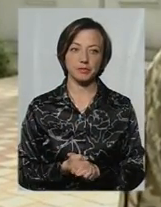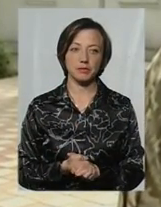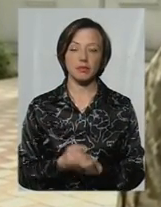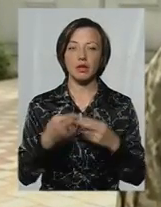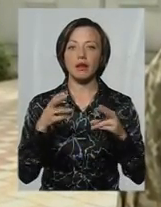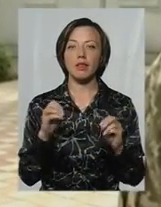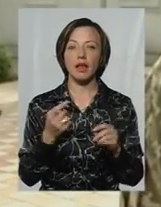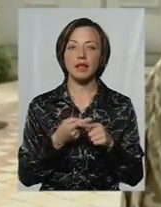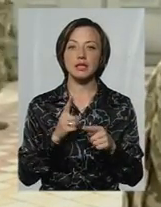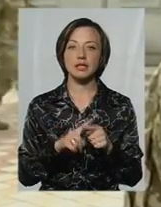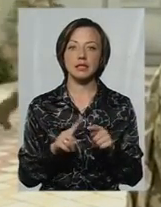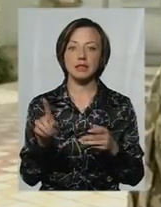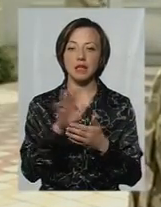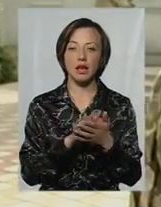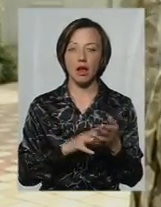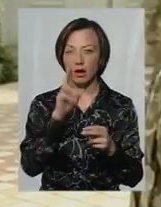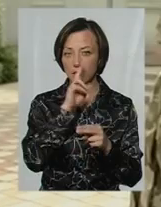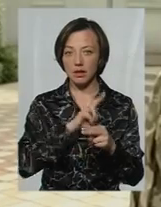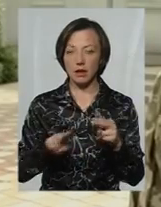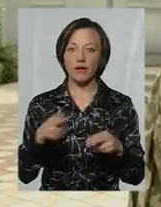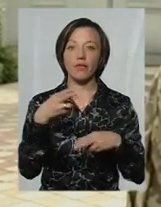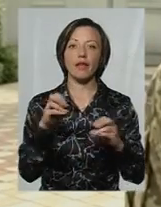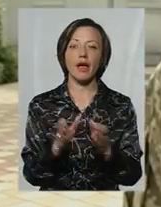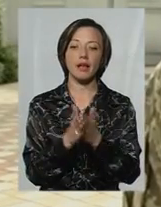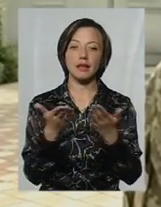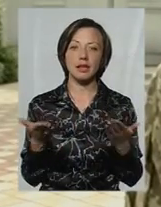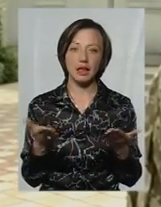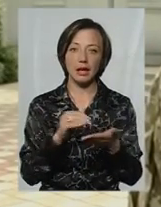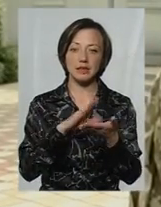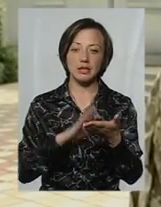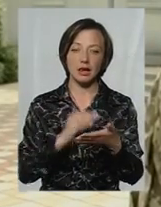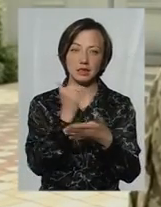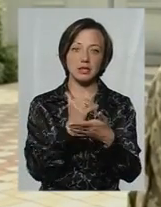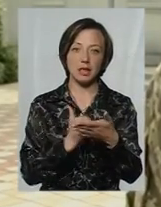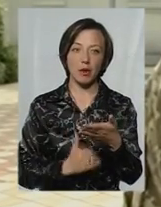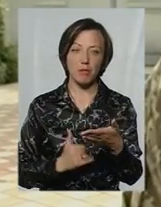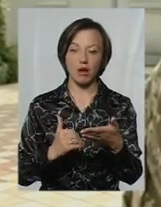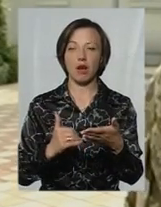Де ті заяви поділися, де книги реєстрації, де обліковувалася система,